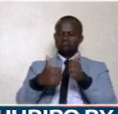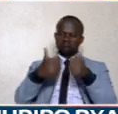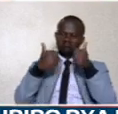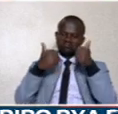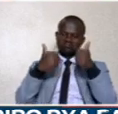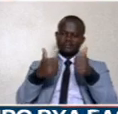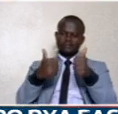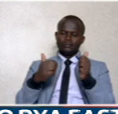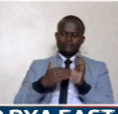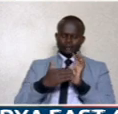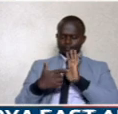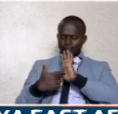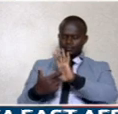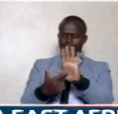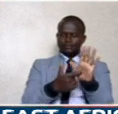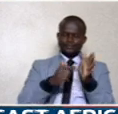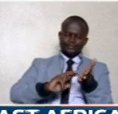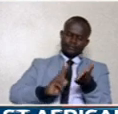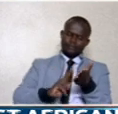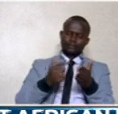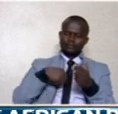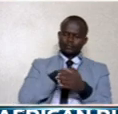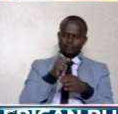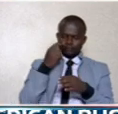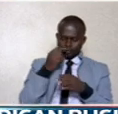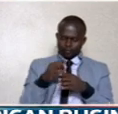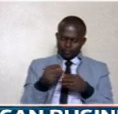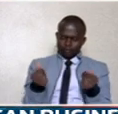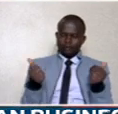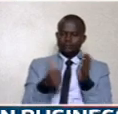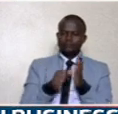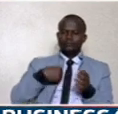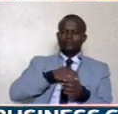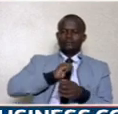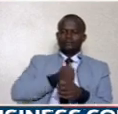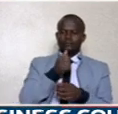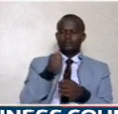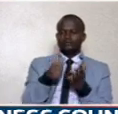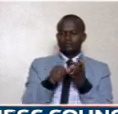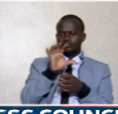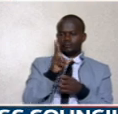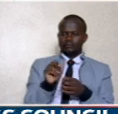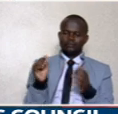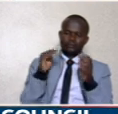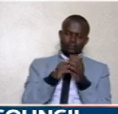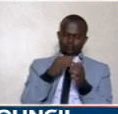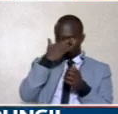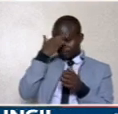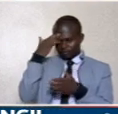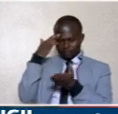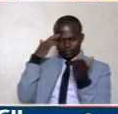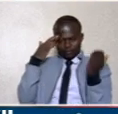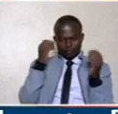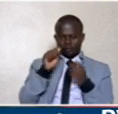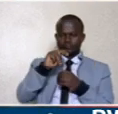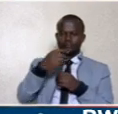cyane, kikaba n'igihamya gishimangira ko dushobora kubona ibisubizo nyafurika ku bibazo nyafurika. Nanone ni nayo mpamvu